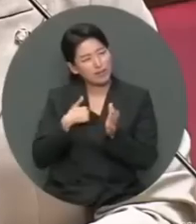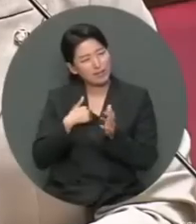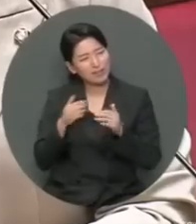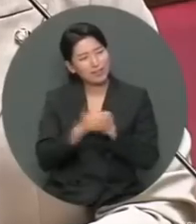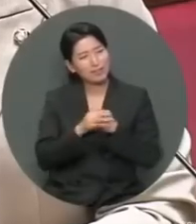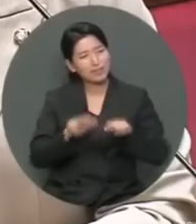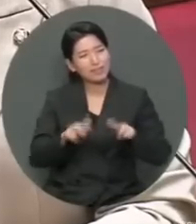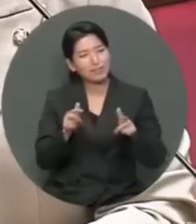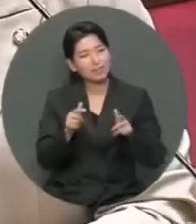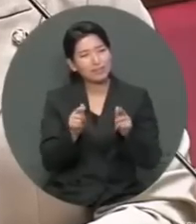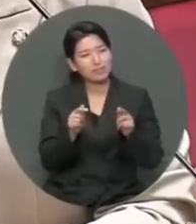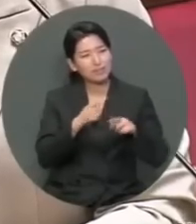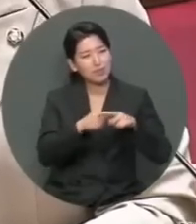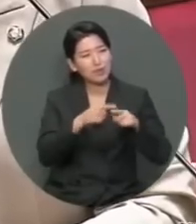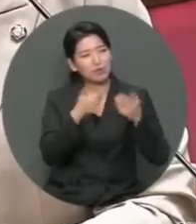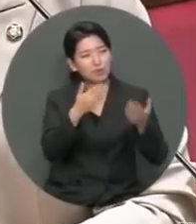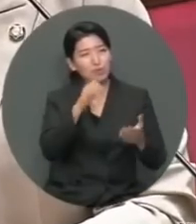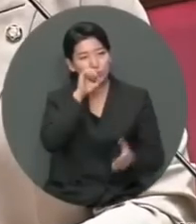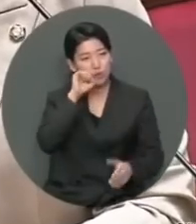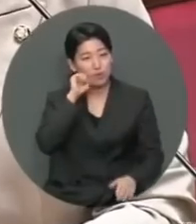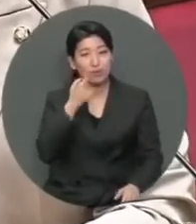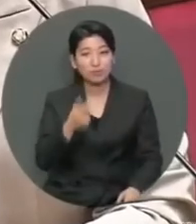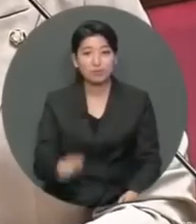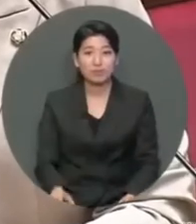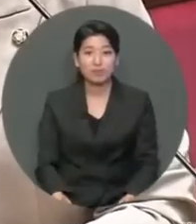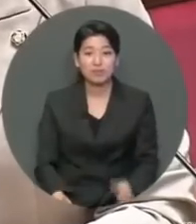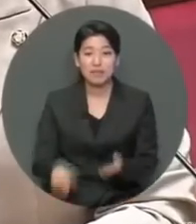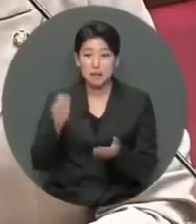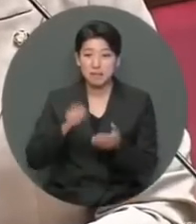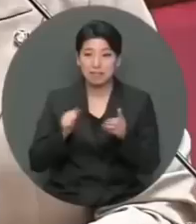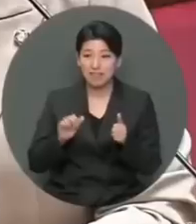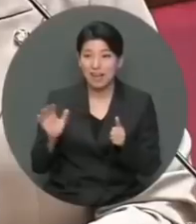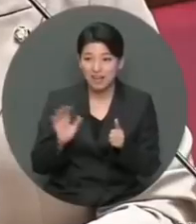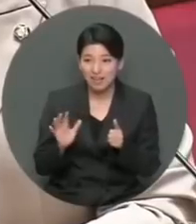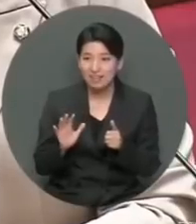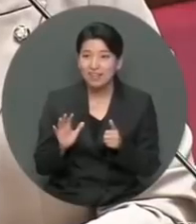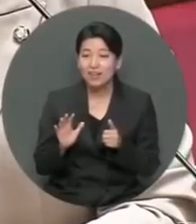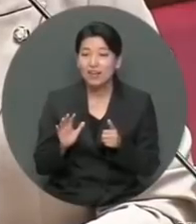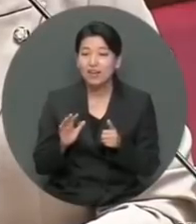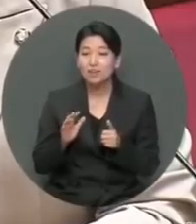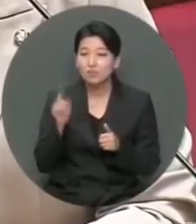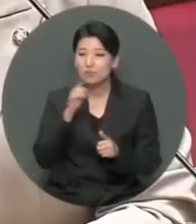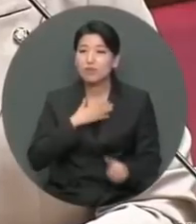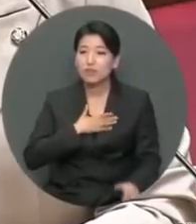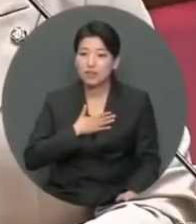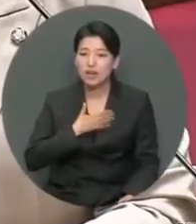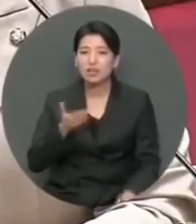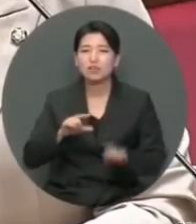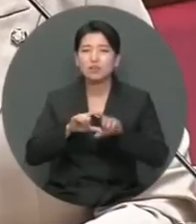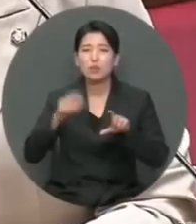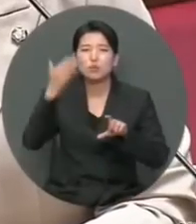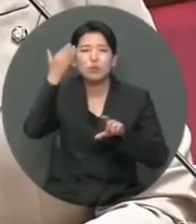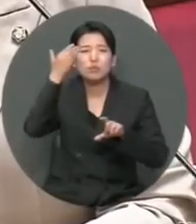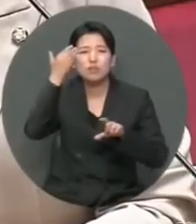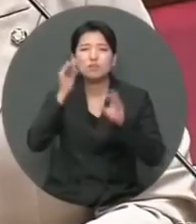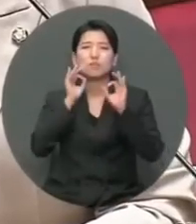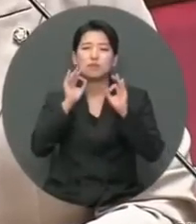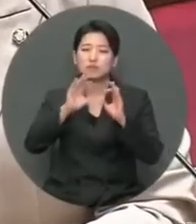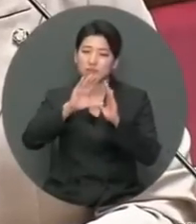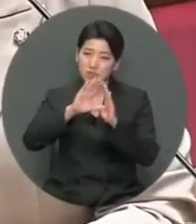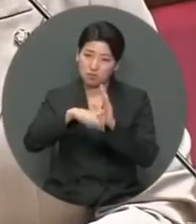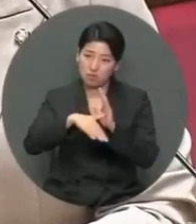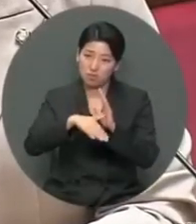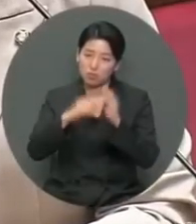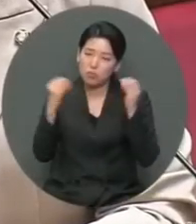현 단계에서 부적절한 것 같습니다. 네. 뭐, 우리가 판사도 아니고 이게 법정은 아니긴 하지만 그 사실 상식적으로 봤을 때는